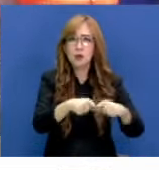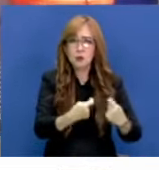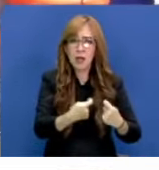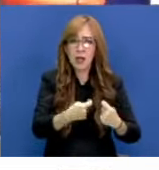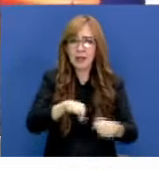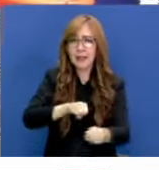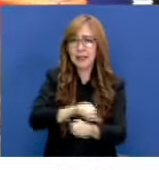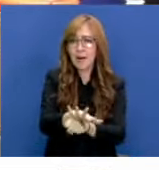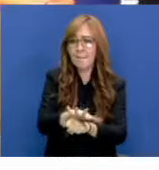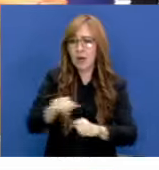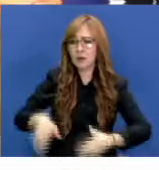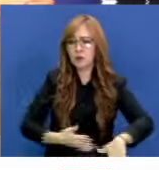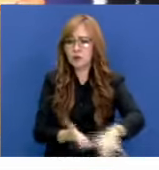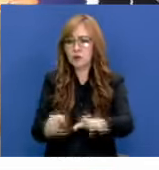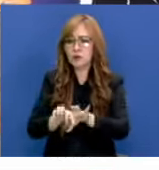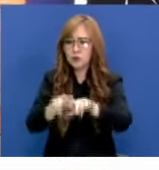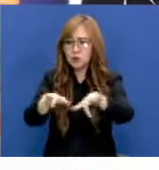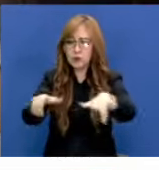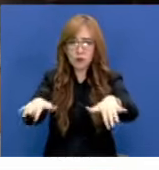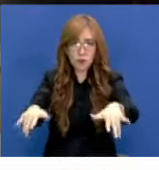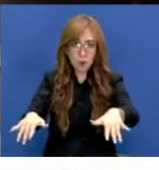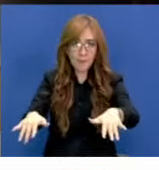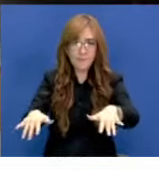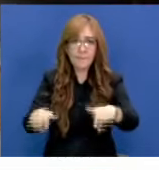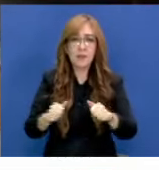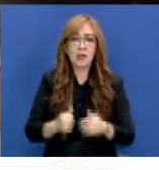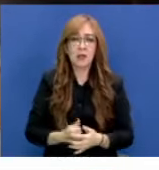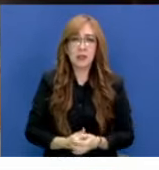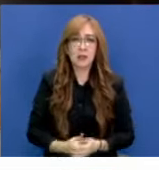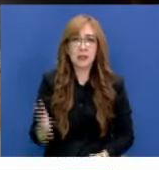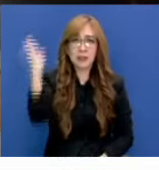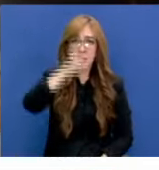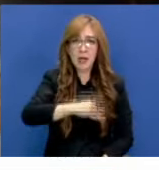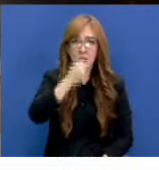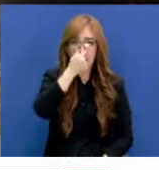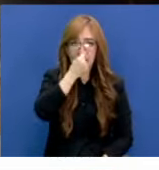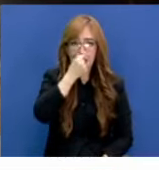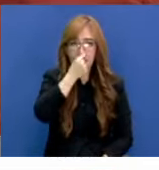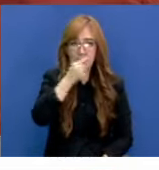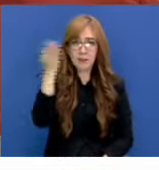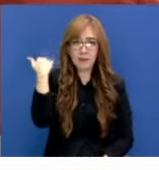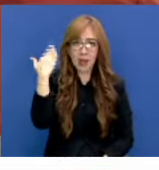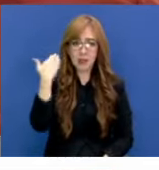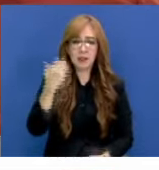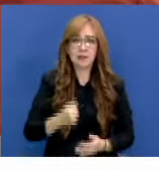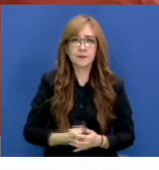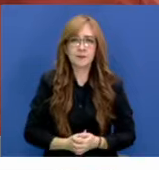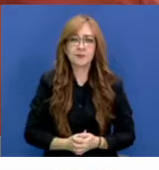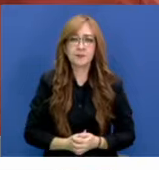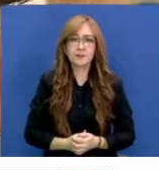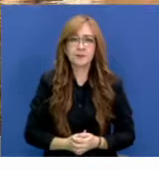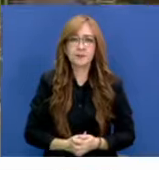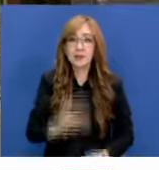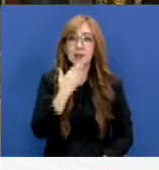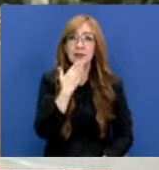luapan Sungai Kali Asem yang terjadi pada hari Kamis kemarin, Fatma. Ya, baik Wawan